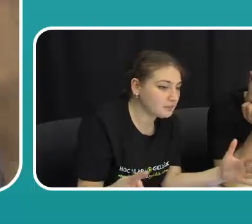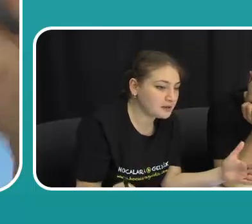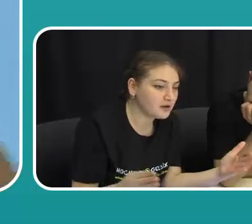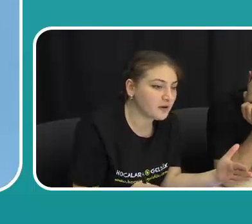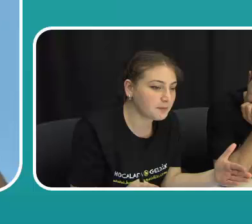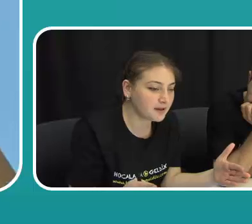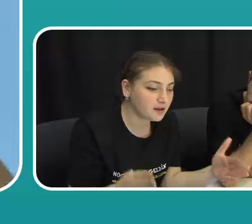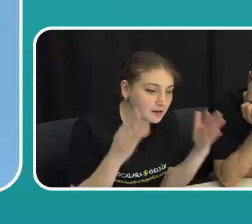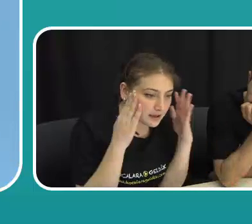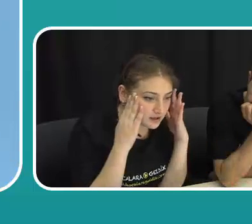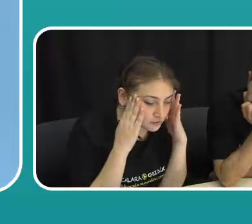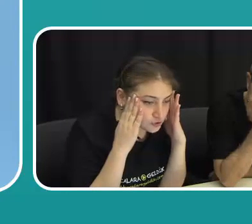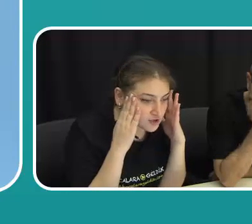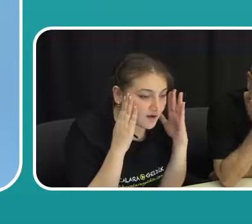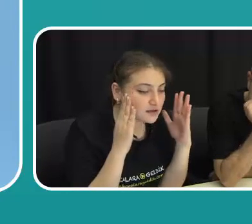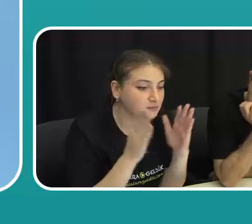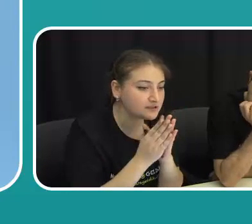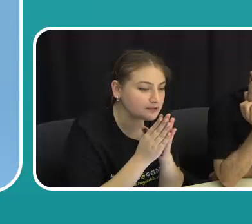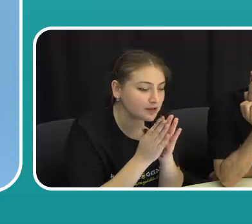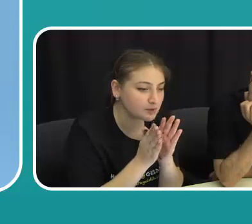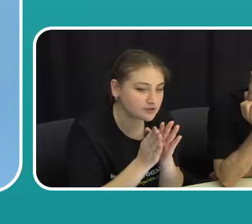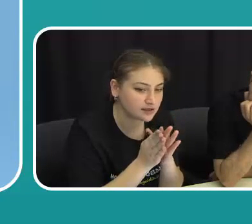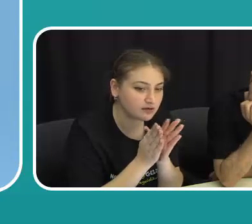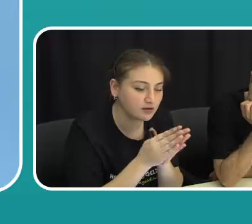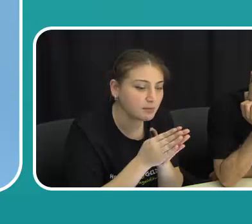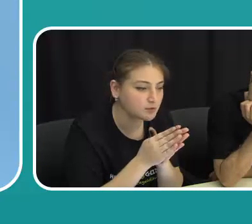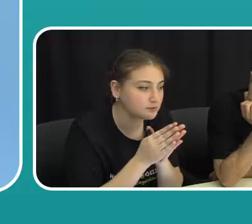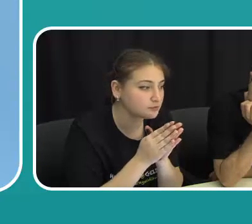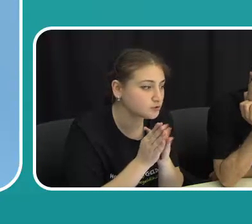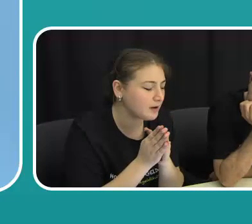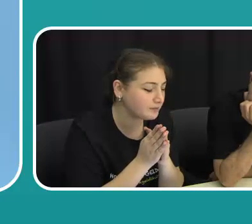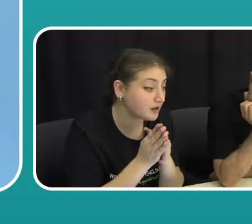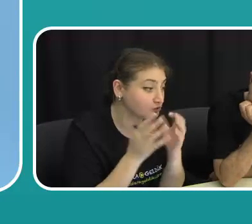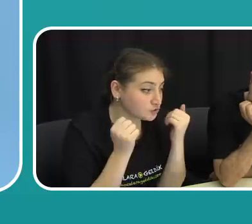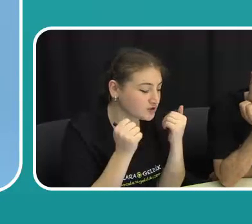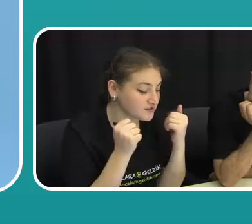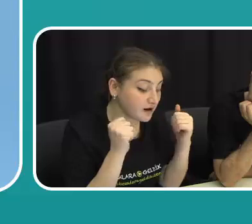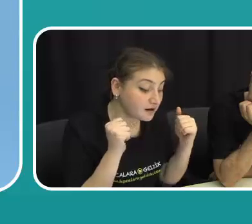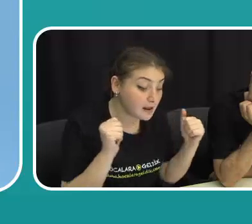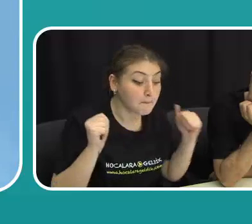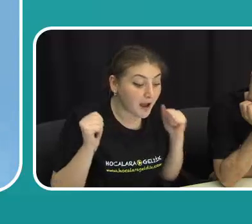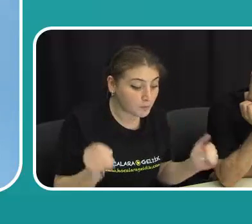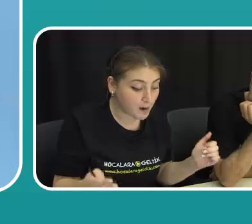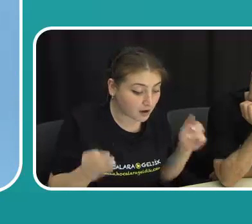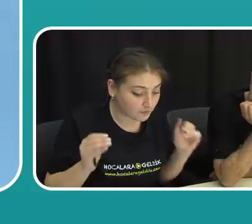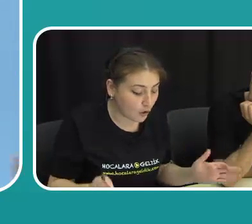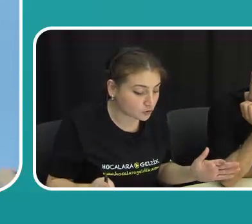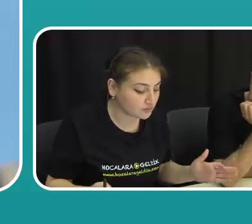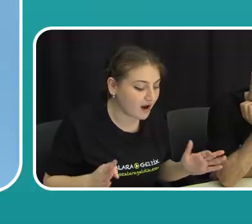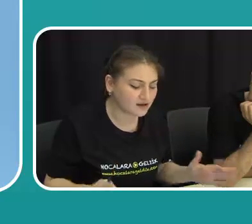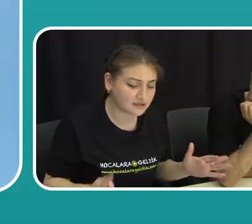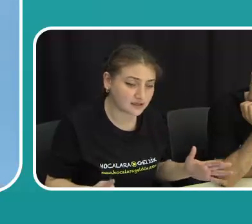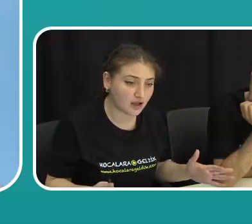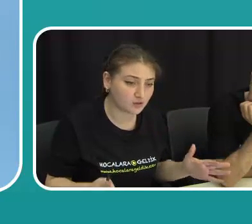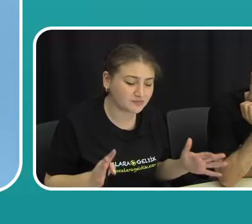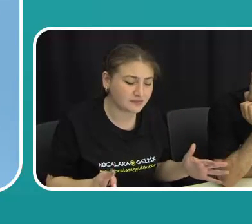tartıştı benim kafamda bir e düşünce vardı matematik yapıyorsa zekidir yapamıyorsa benim çocuğum aptaldır düşüncesi vardı ben bu paragrafı okudum